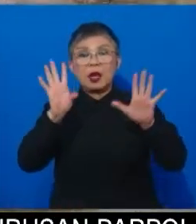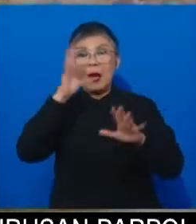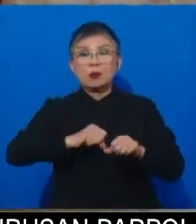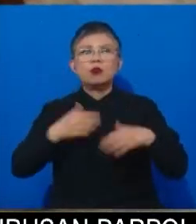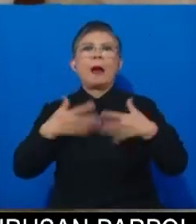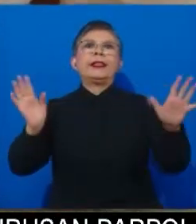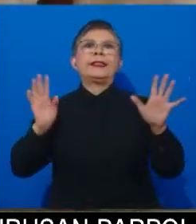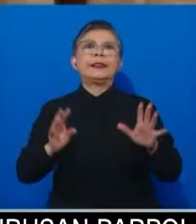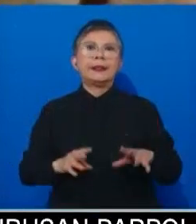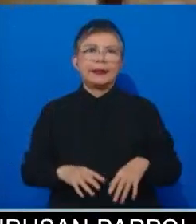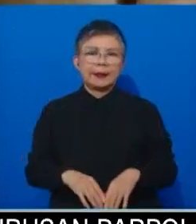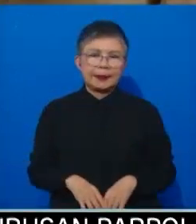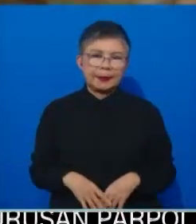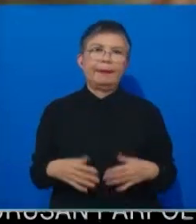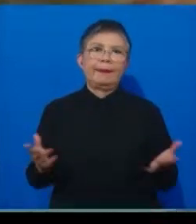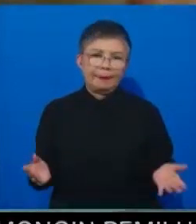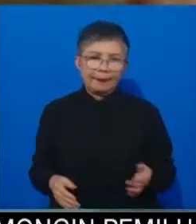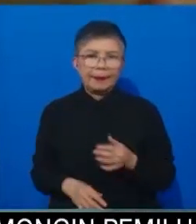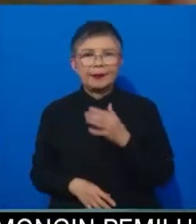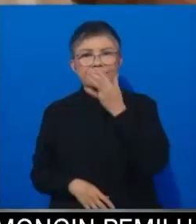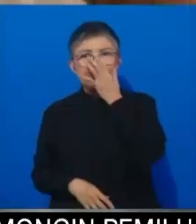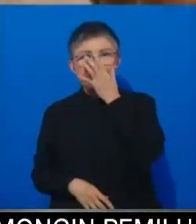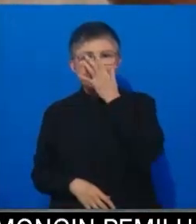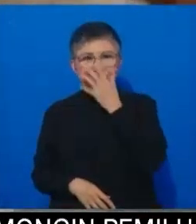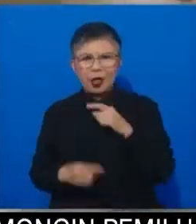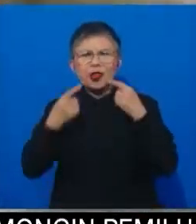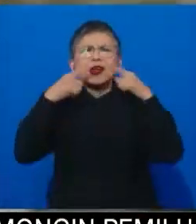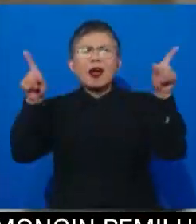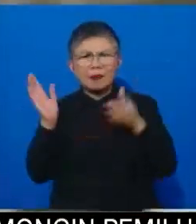ini sudah habis diserbu warga. Tim Liputan CNN Indonesia.